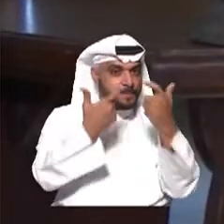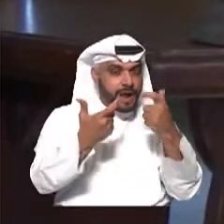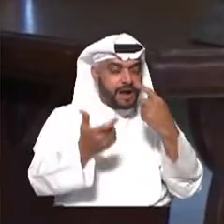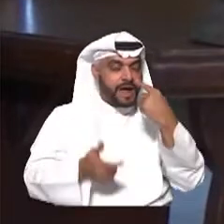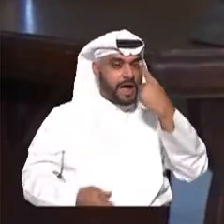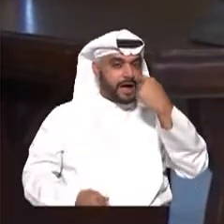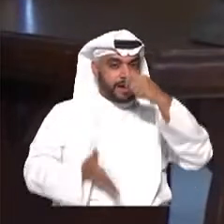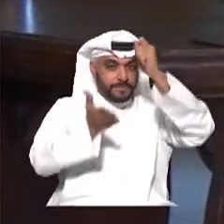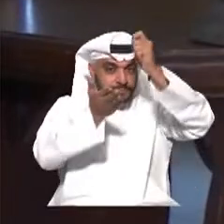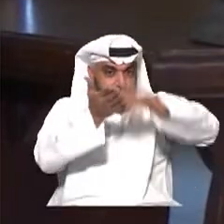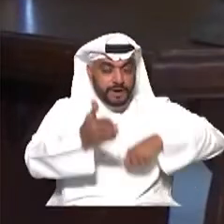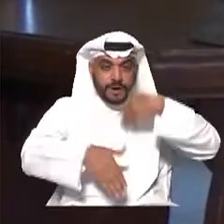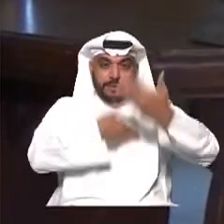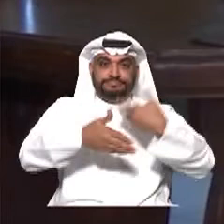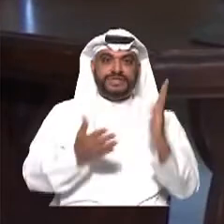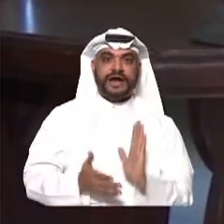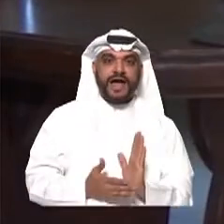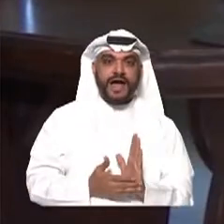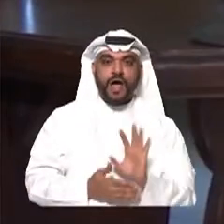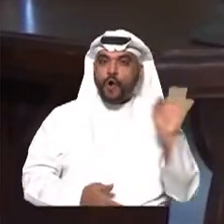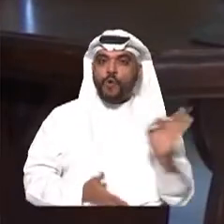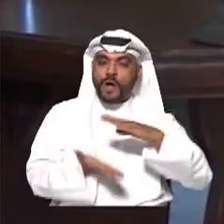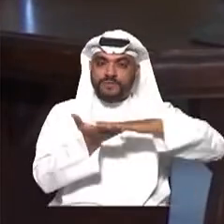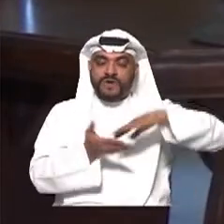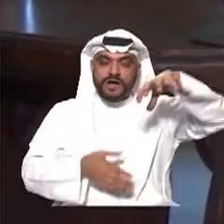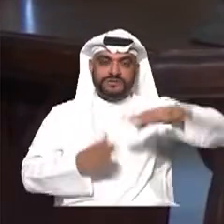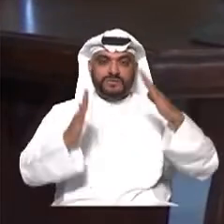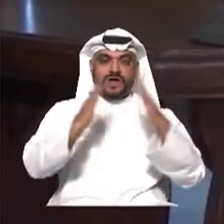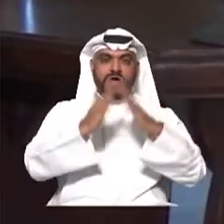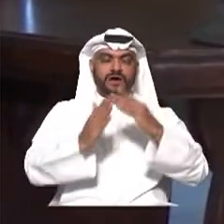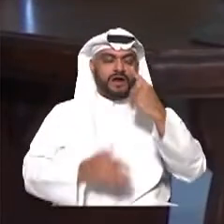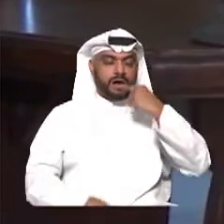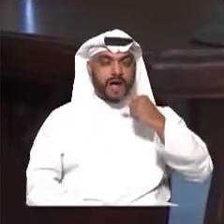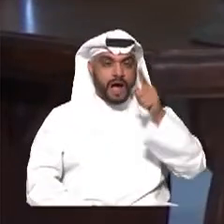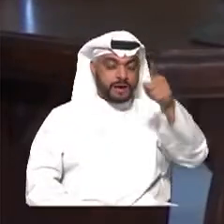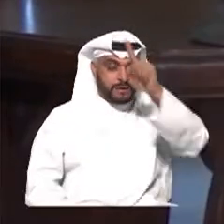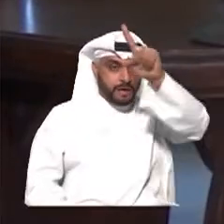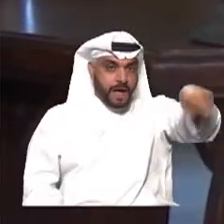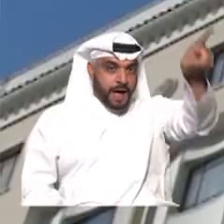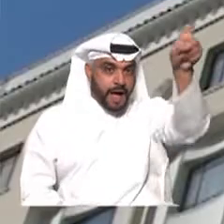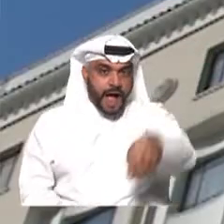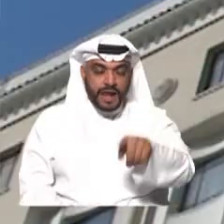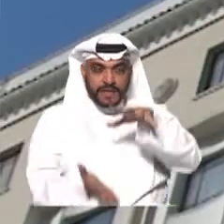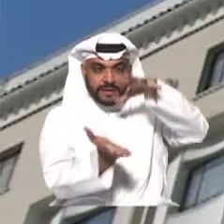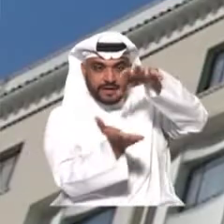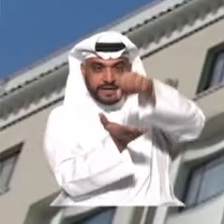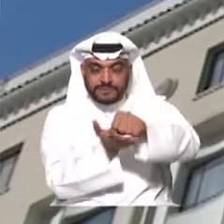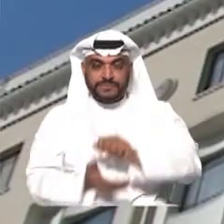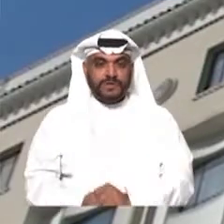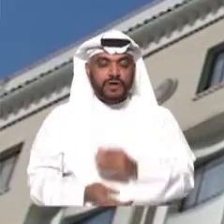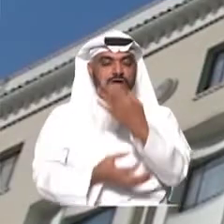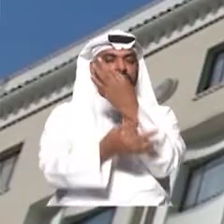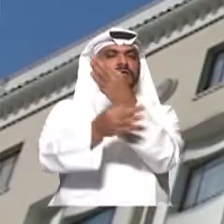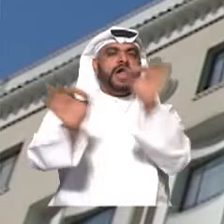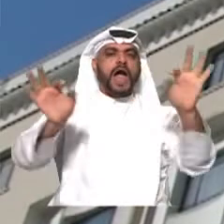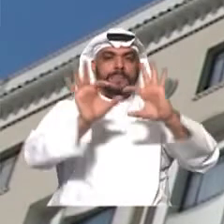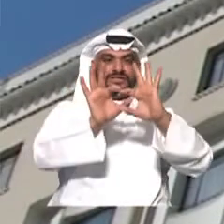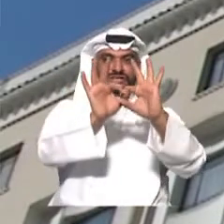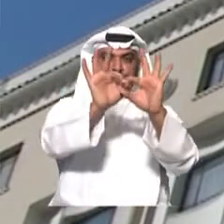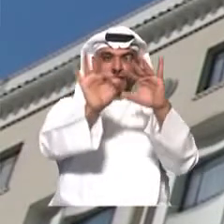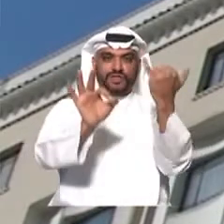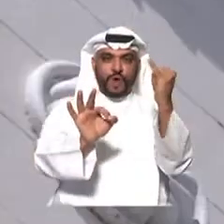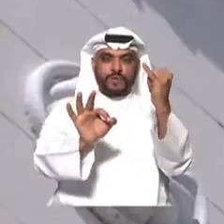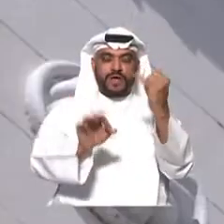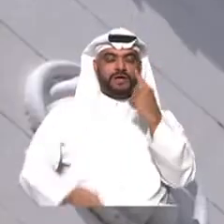الجامعة تجتمع فورا في القاهرة، وأصدرت قرارات بشجب هذا الاعتداء. وقفت الجامعة العربية وقفة